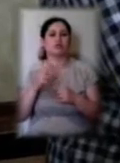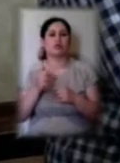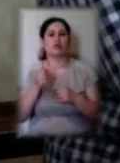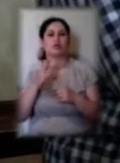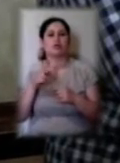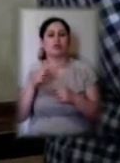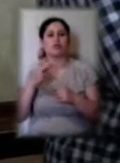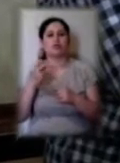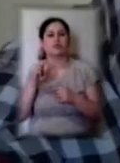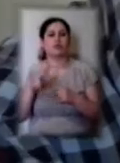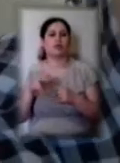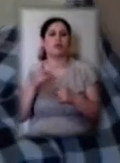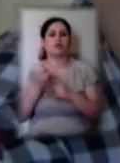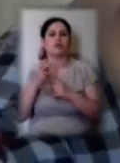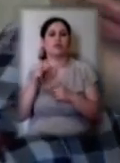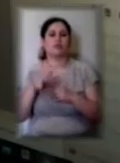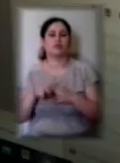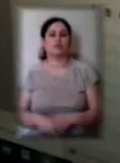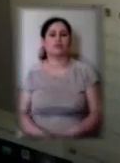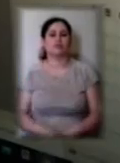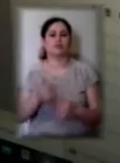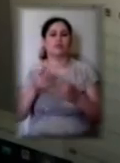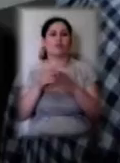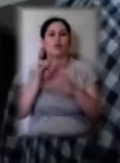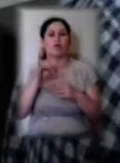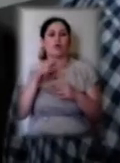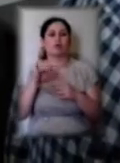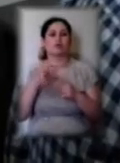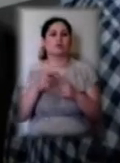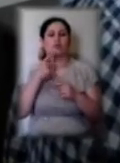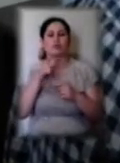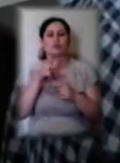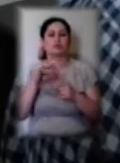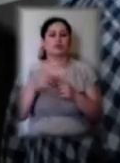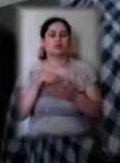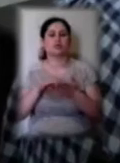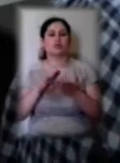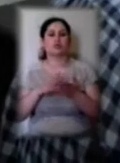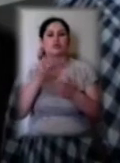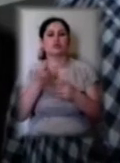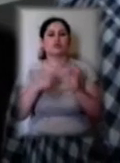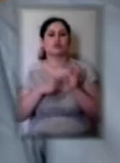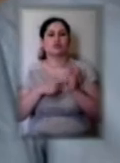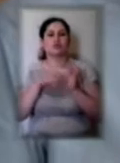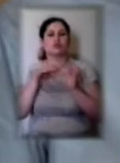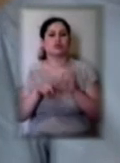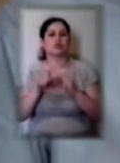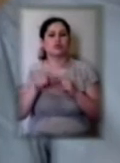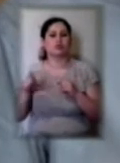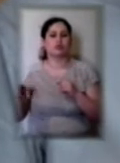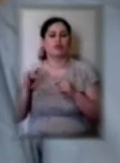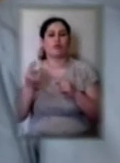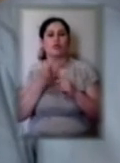та 12 балів. Разом з Олексієм на пробне ЗНО зареєструвались іще 6 тисяч абітурієнтів в області, розказав